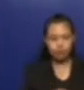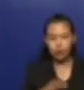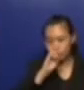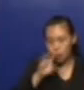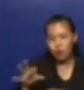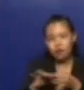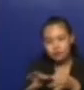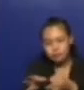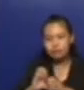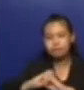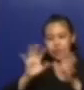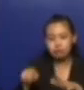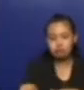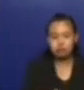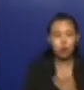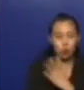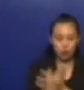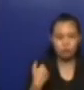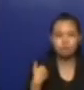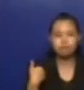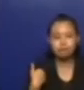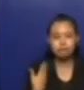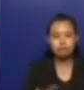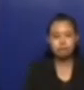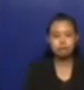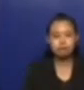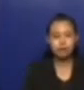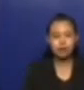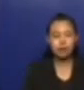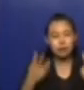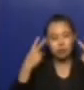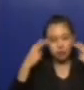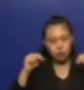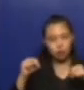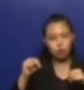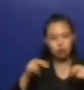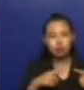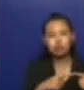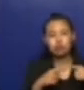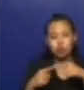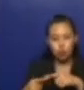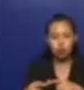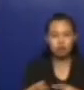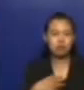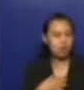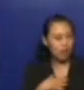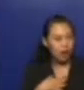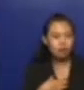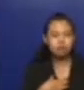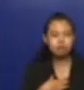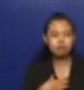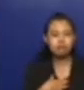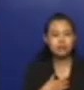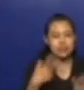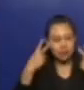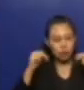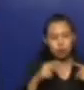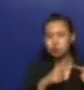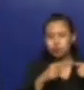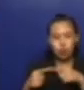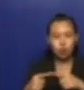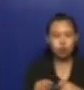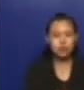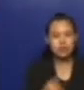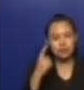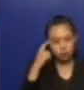ท่านมีโอกาสอยู่แล้วที่จะมาเป็นนายกรัฐมนตรีต่อไปได้ตามเจตนารมณ์ของท่านเพราะผมเชื่อแน่ว่าท่านยัง